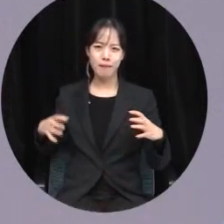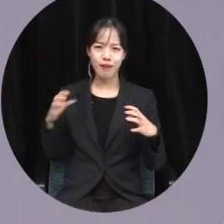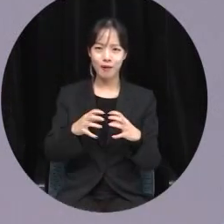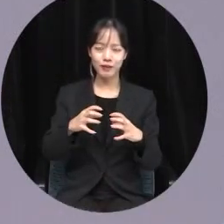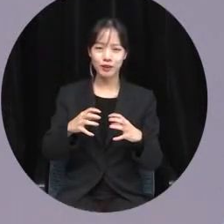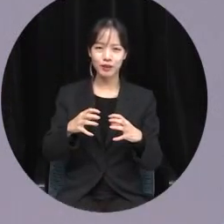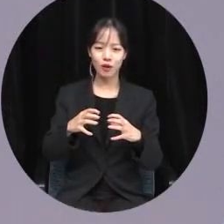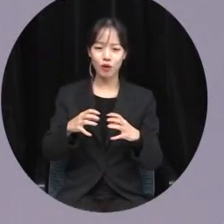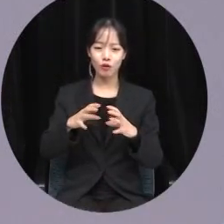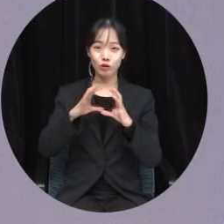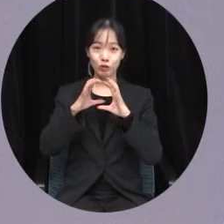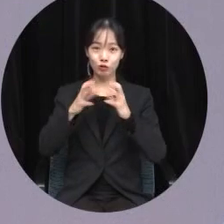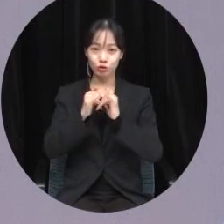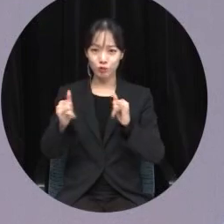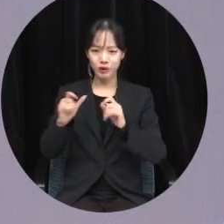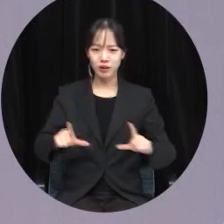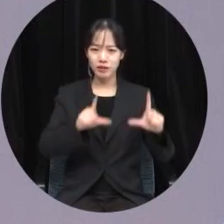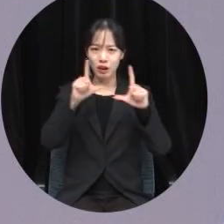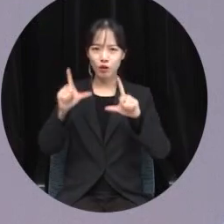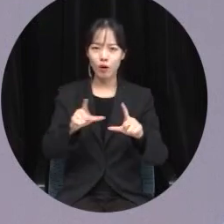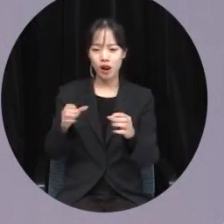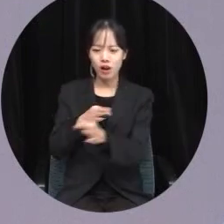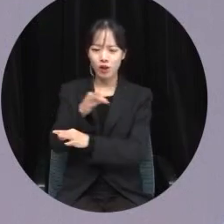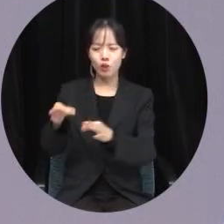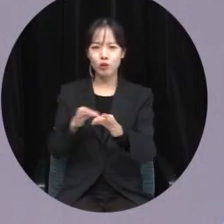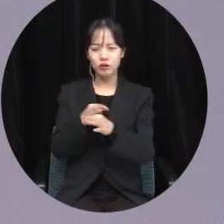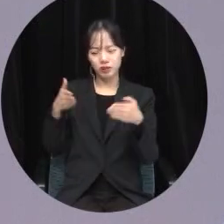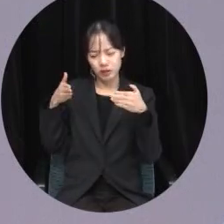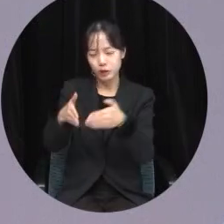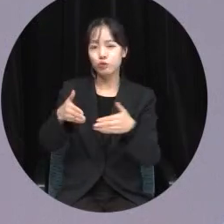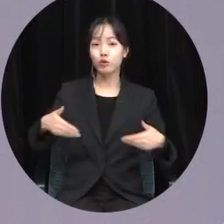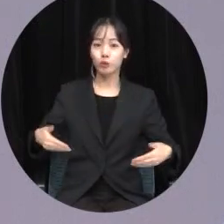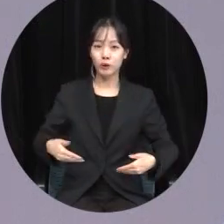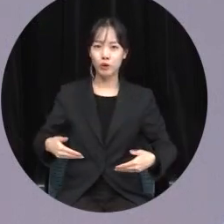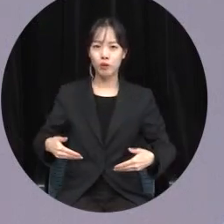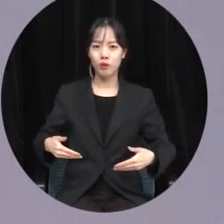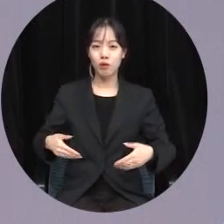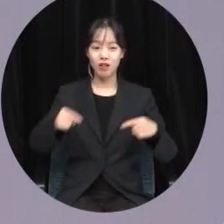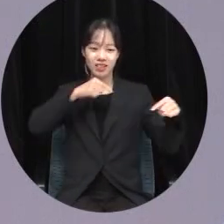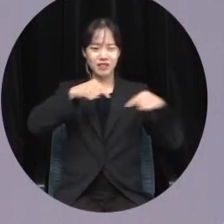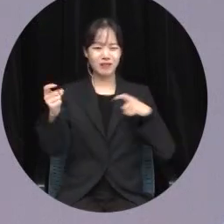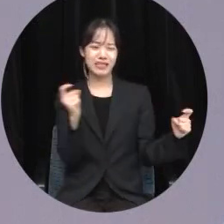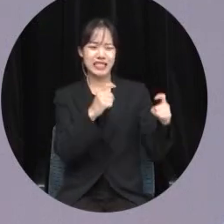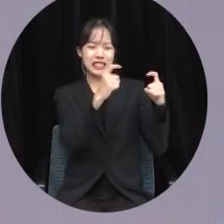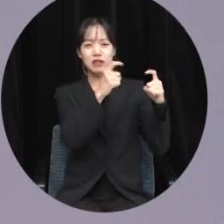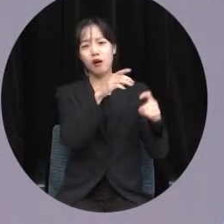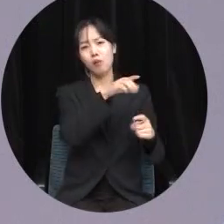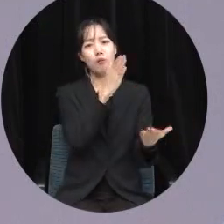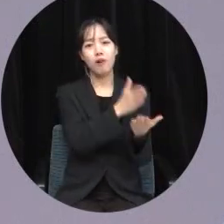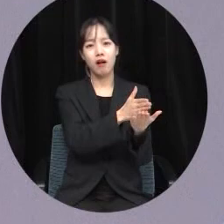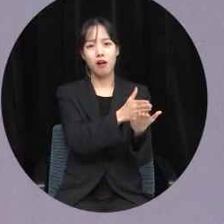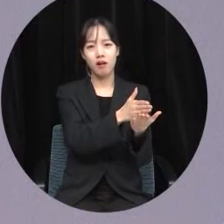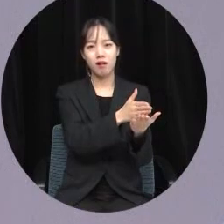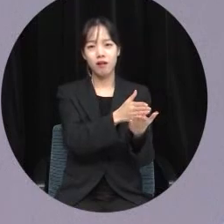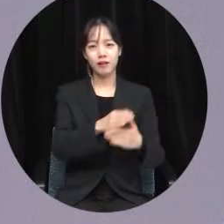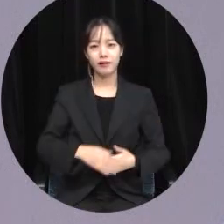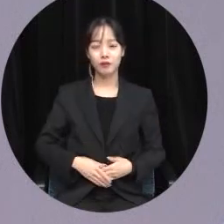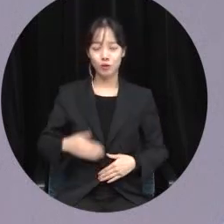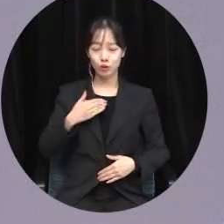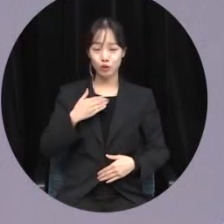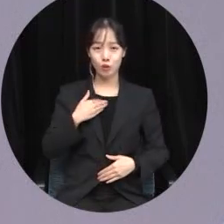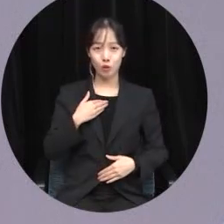경제에 전념할 때입니다. 정쟁이나 일삼고 있을 때가 아닙니다. 저